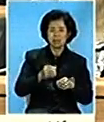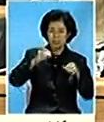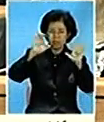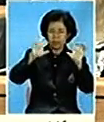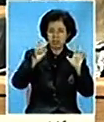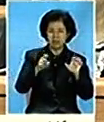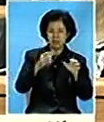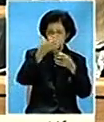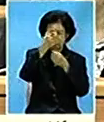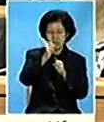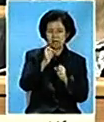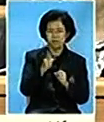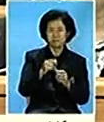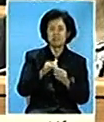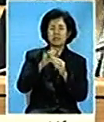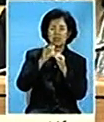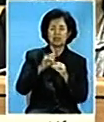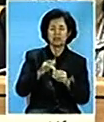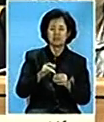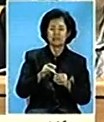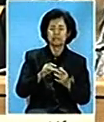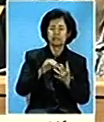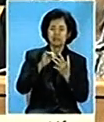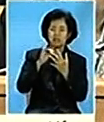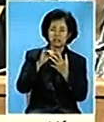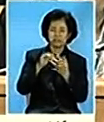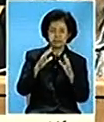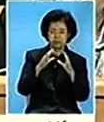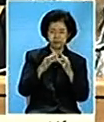องให้ความสนใจเป็นพิเศษนะครับส่วนเรื่องของ